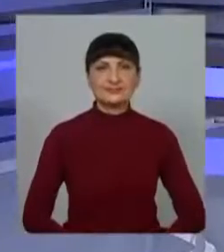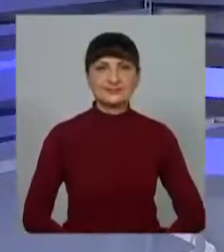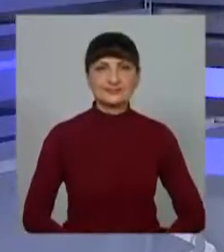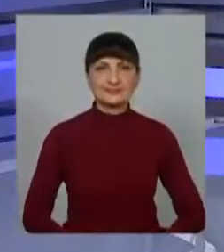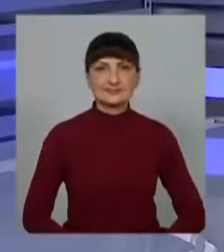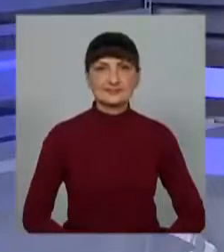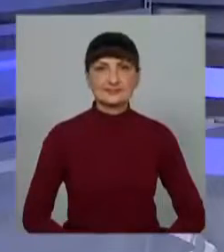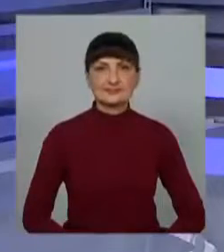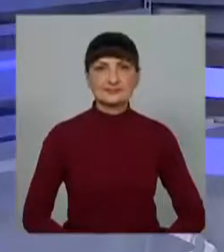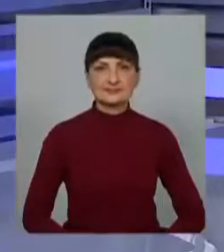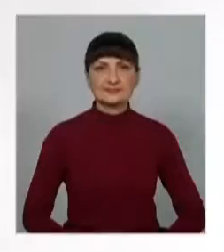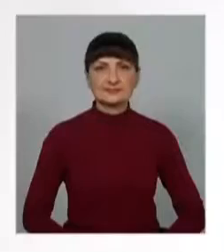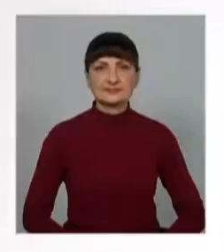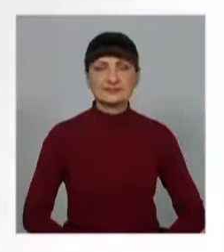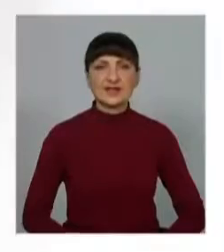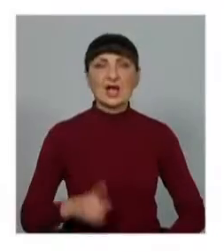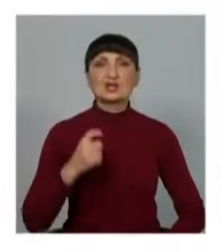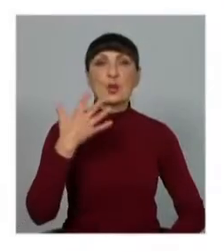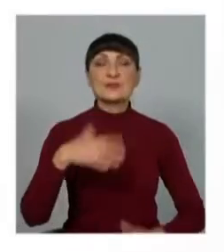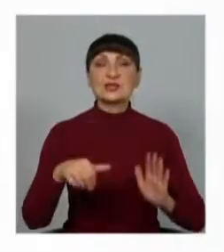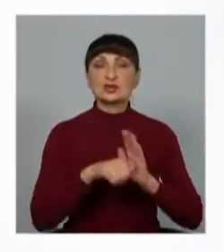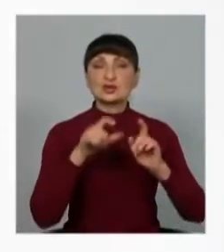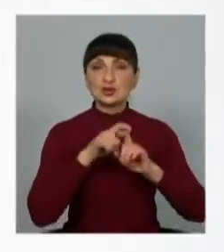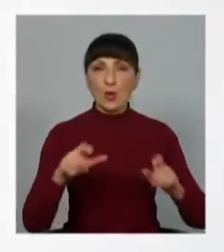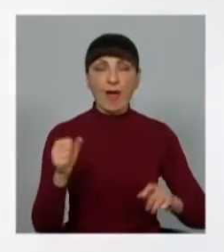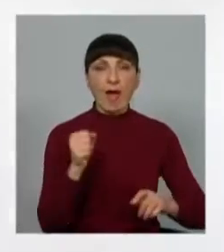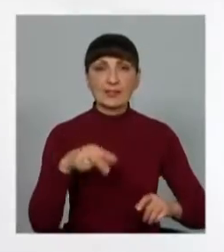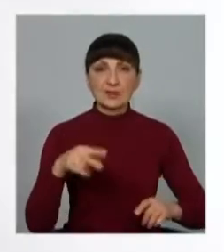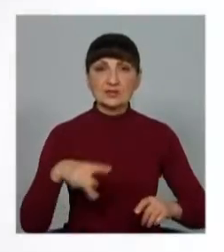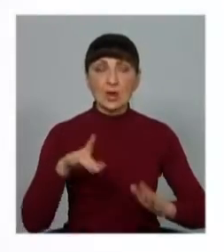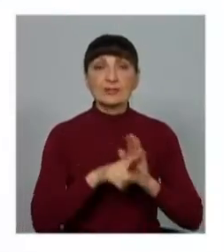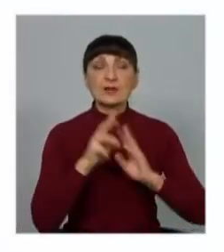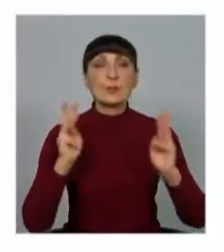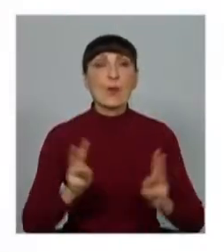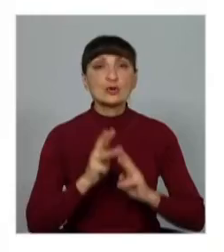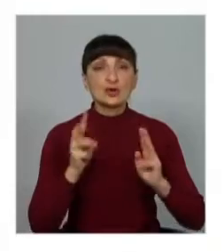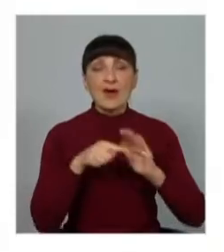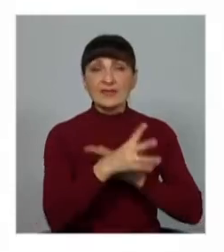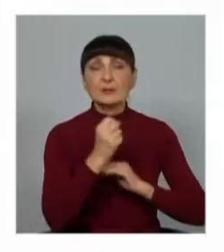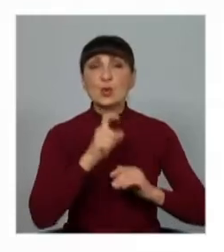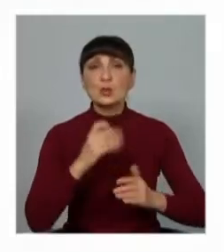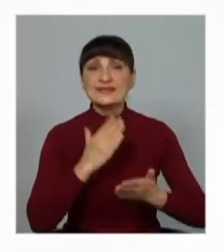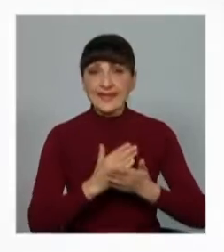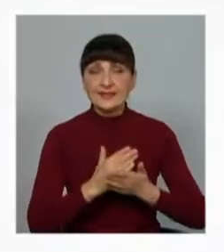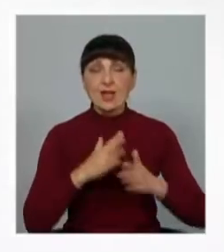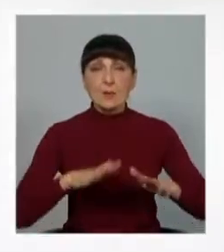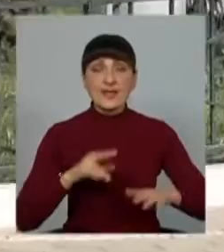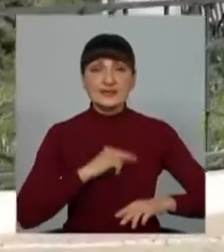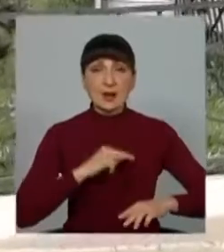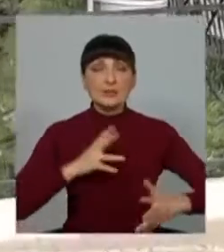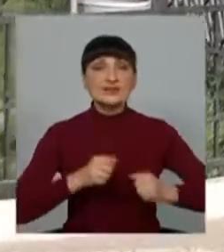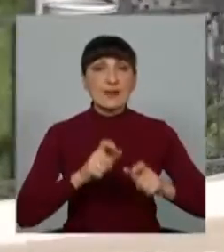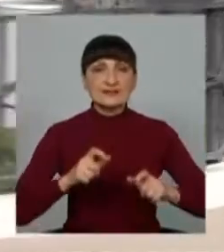Анитов. В 156-й школе Алатауского района начался пожар. В здании еще остались люди. На месте работают